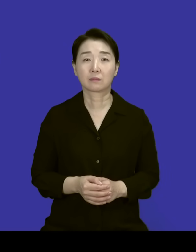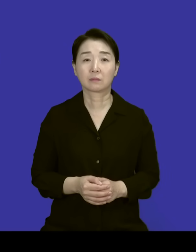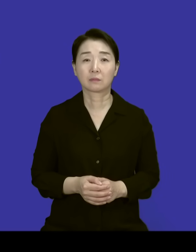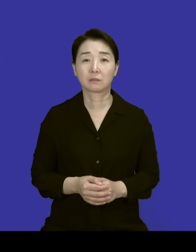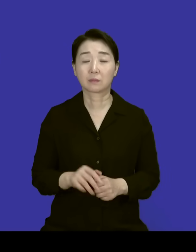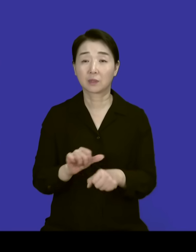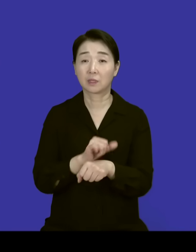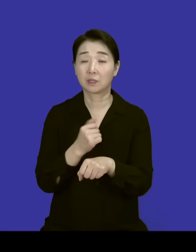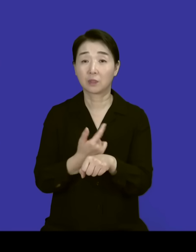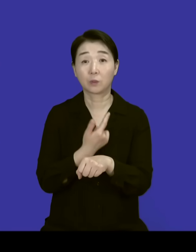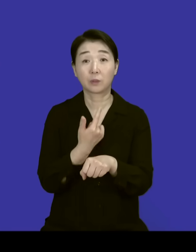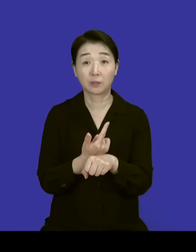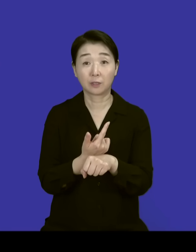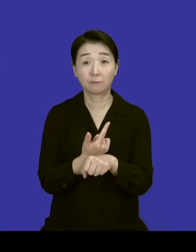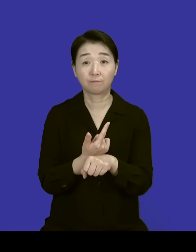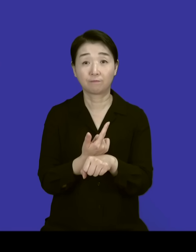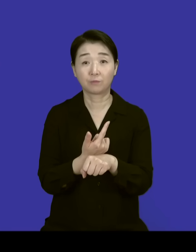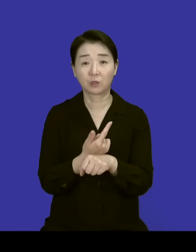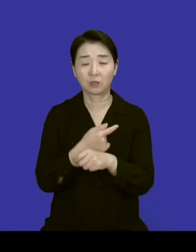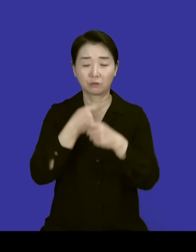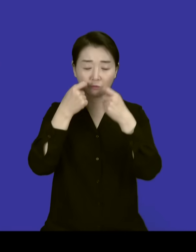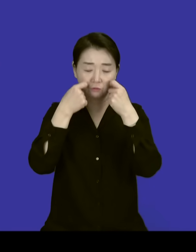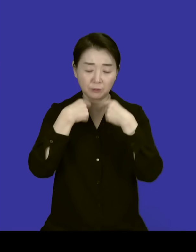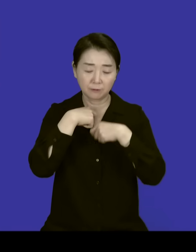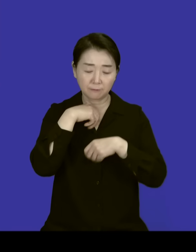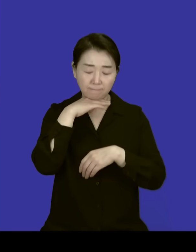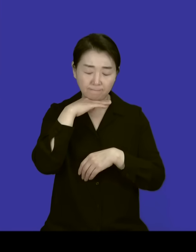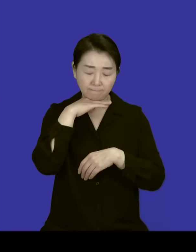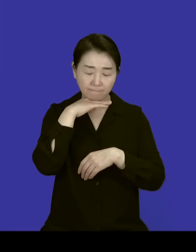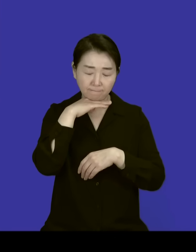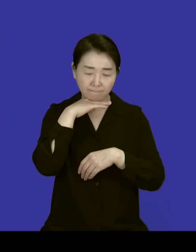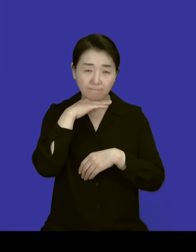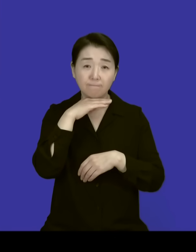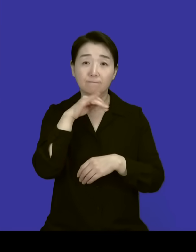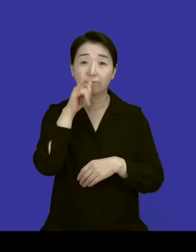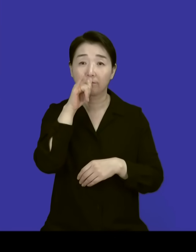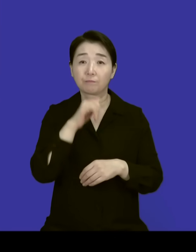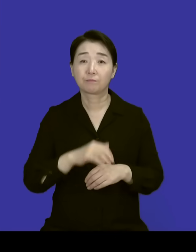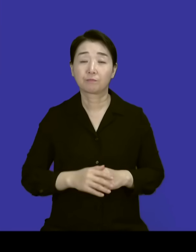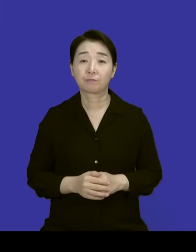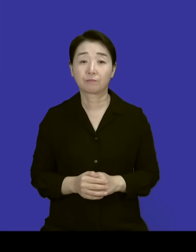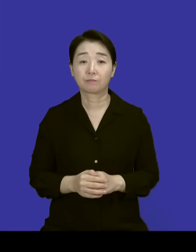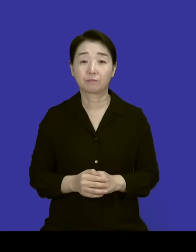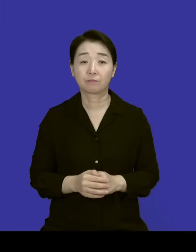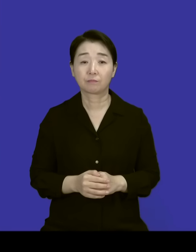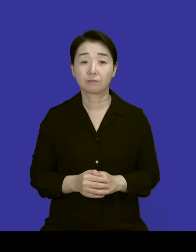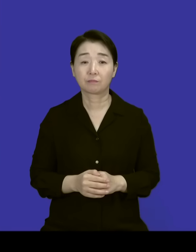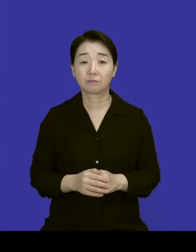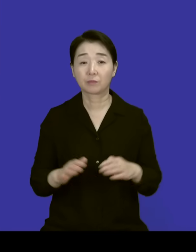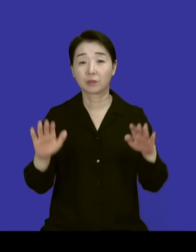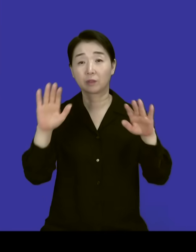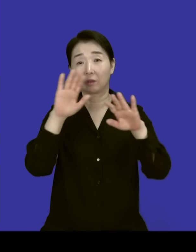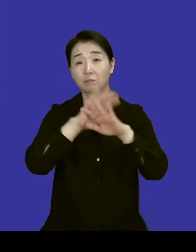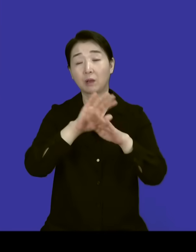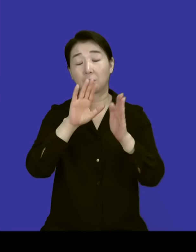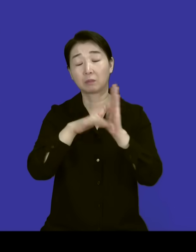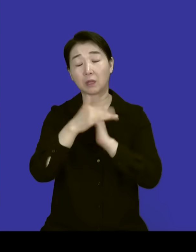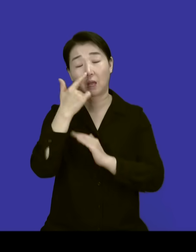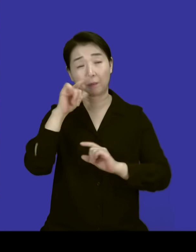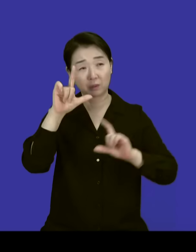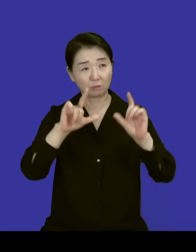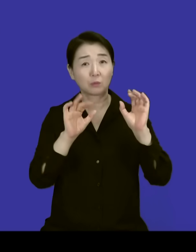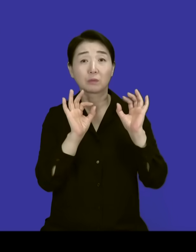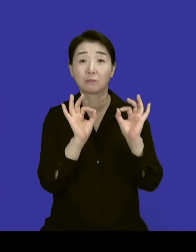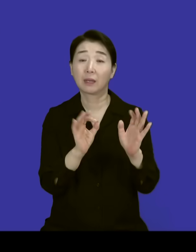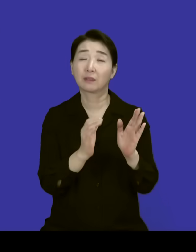5시간, 6시간 정도 계속 울면서 기다리다가 저녁에 너무 비참하게 저는 봤어요 아버지를.